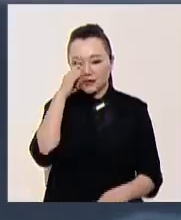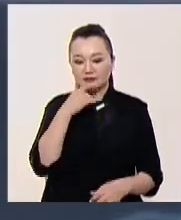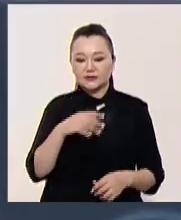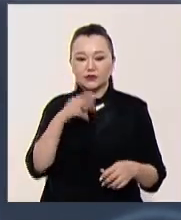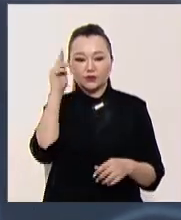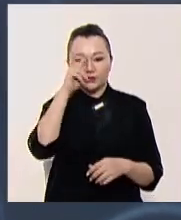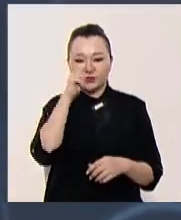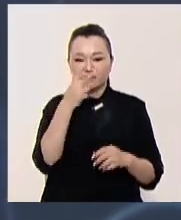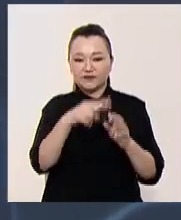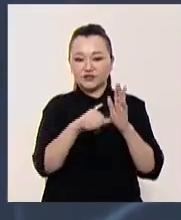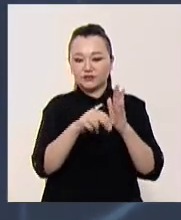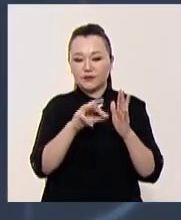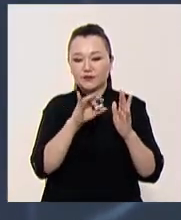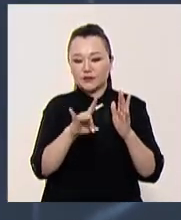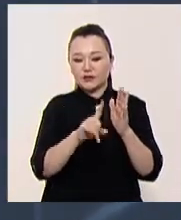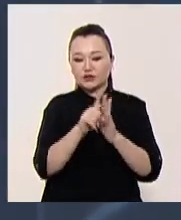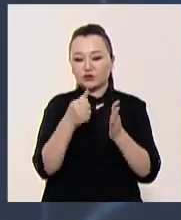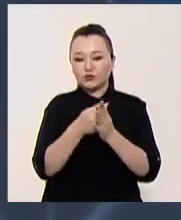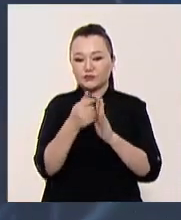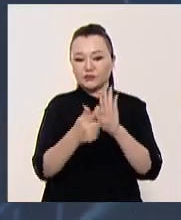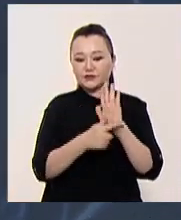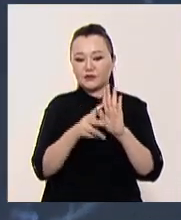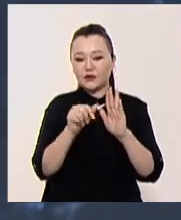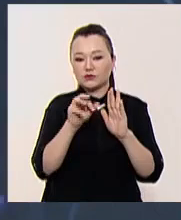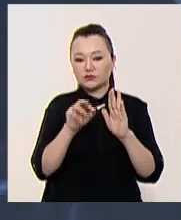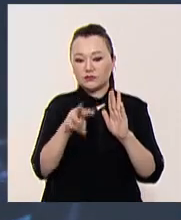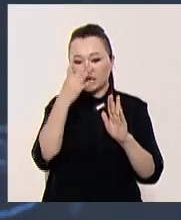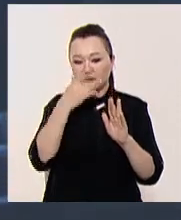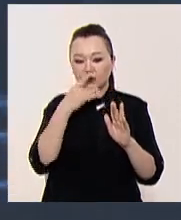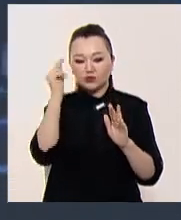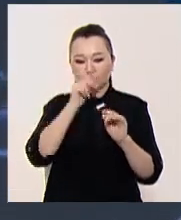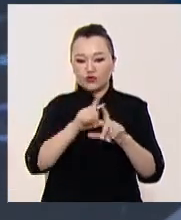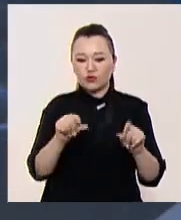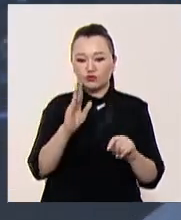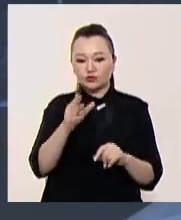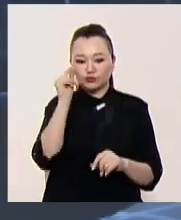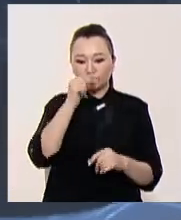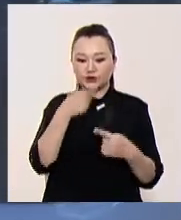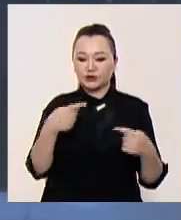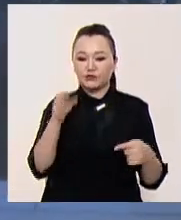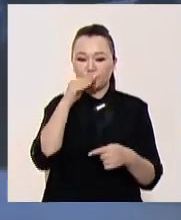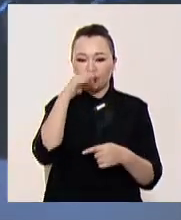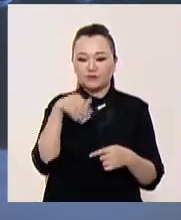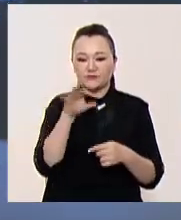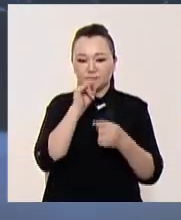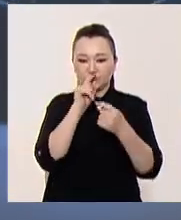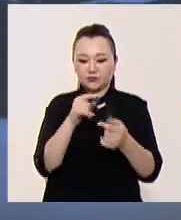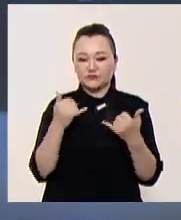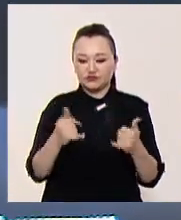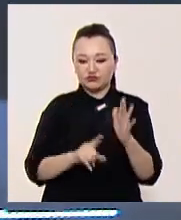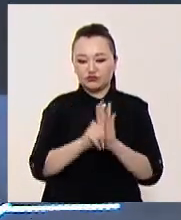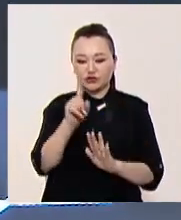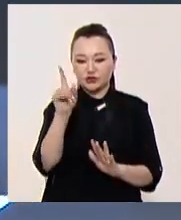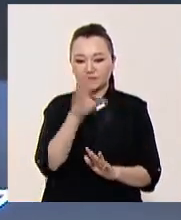Kazakstan'daki okuşlar 26 mamırdan bastap 17 mausumga deyin jazgı mektepte okuydu. Bırak bunda şeşimge kiyibir atanlar kazirden bastap karsılık bildirip jatır.